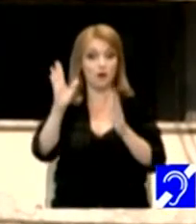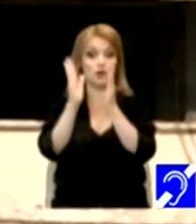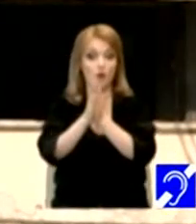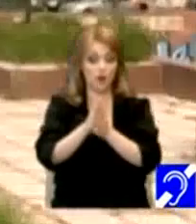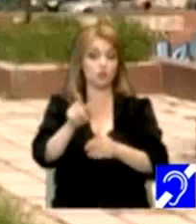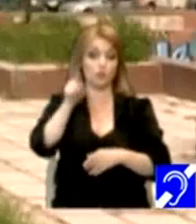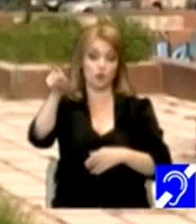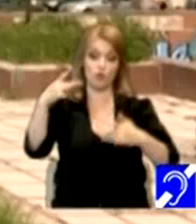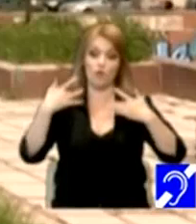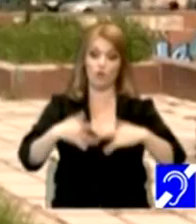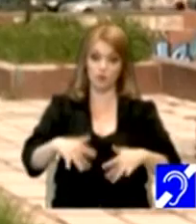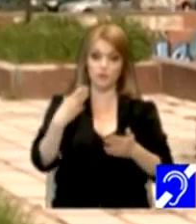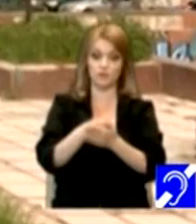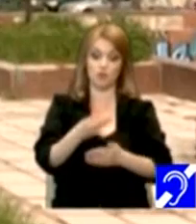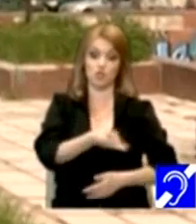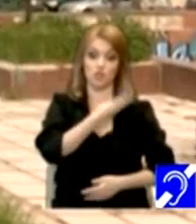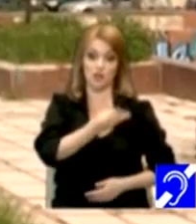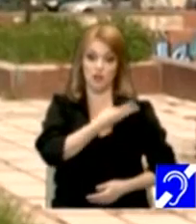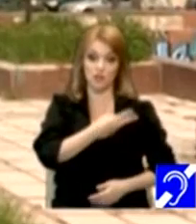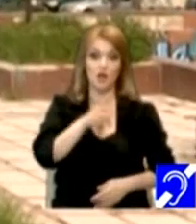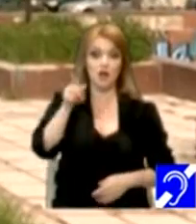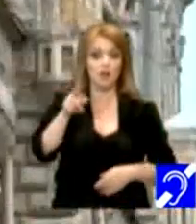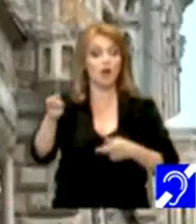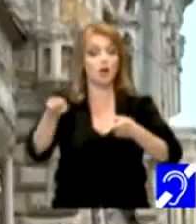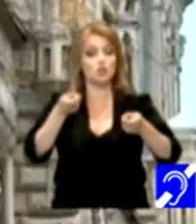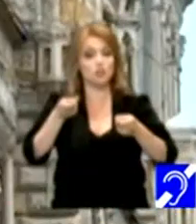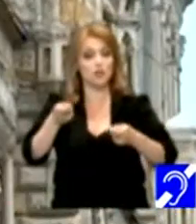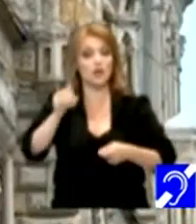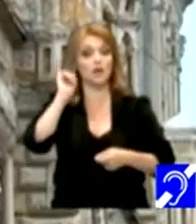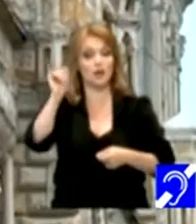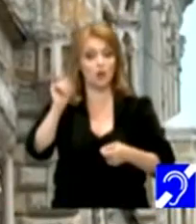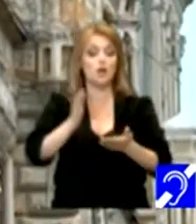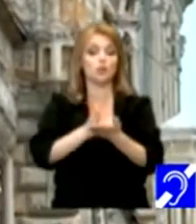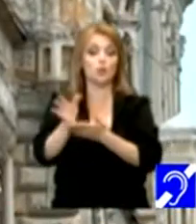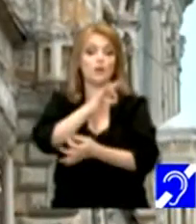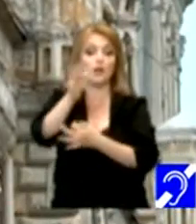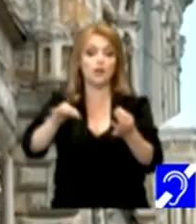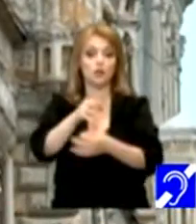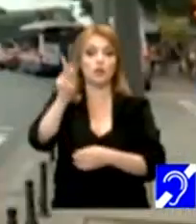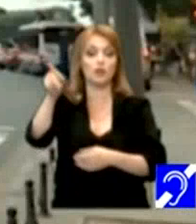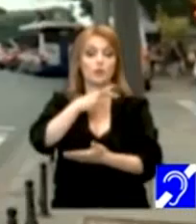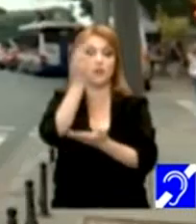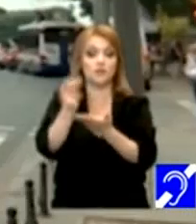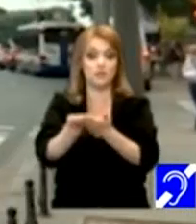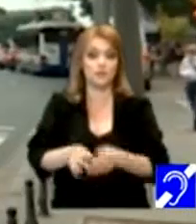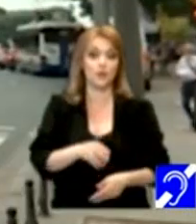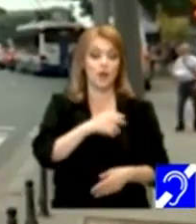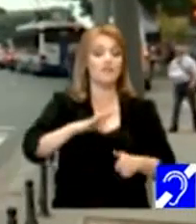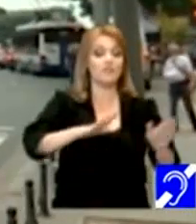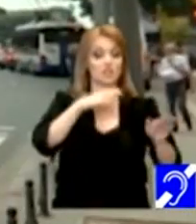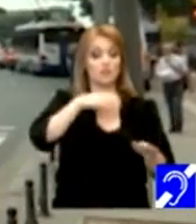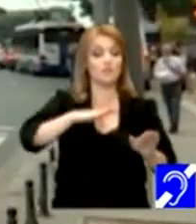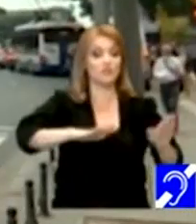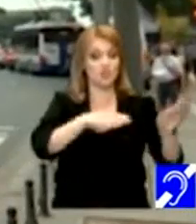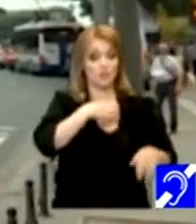să demisioneze de bunăvoie pentru că ar fi gestionat rău domeniul arhitecturii de care era responsabil. Chironda s-a plâns la Cancelaria